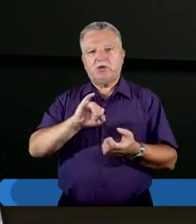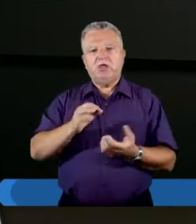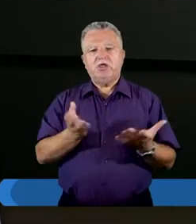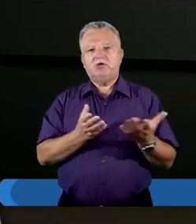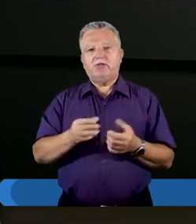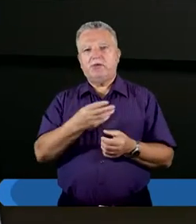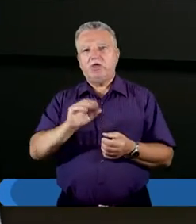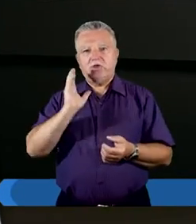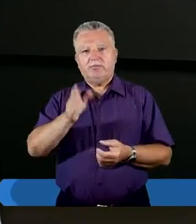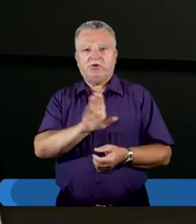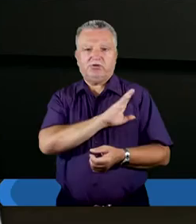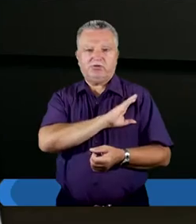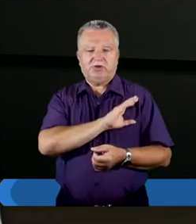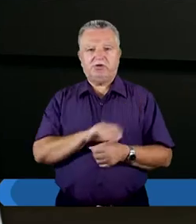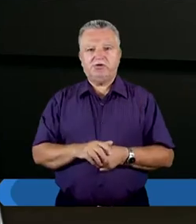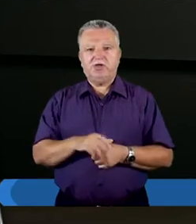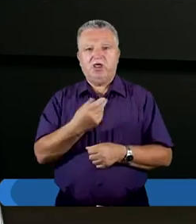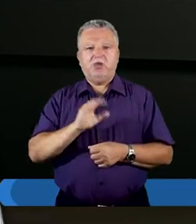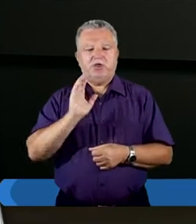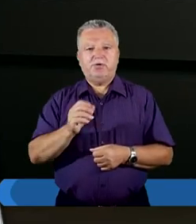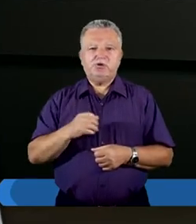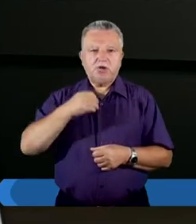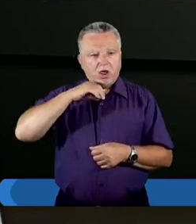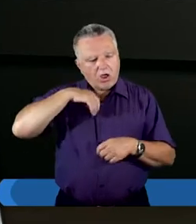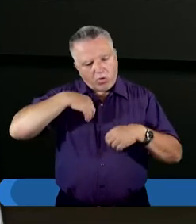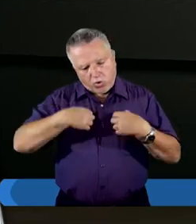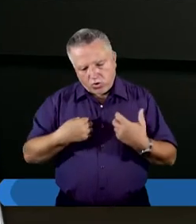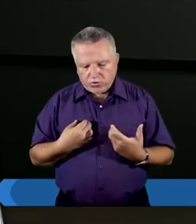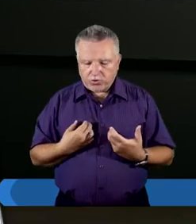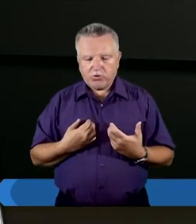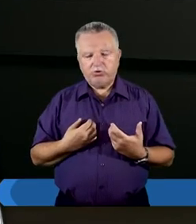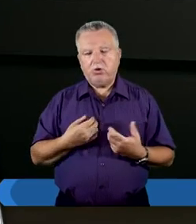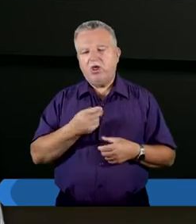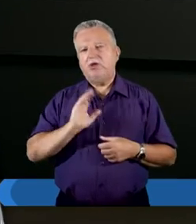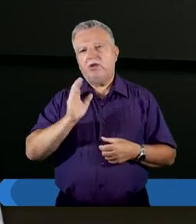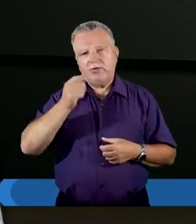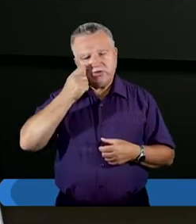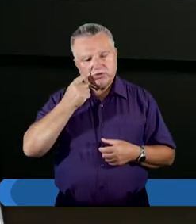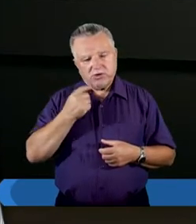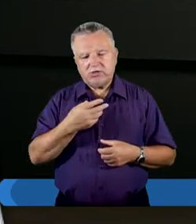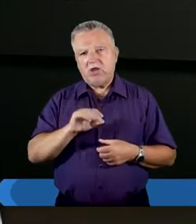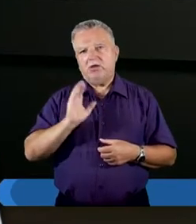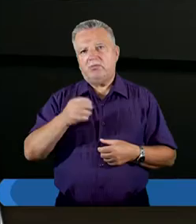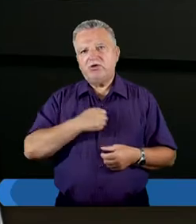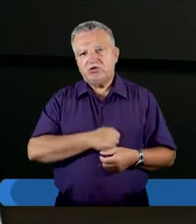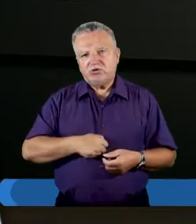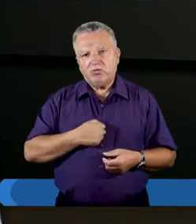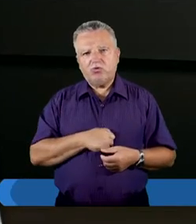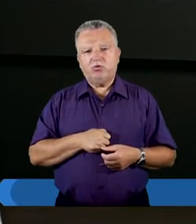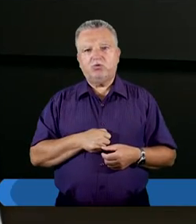będzie śmierci. Pięknie. Nie będzie mozołu, nie będzie łez, nie będzie